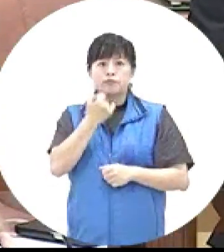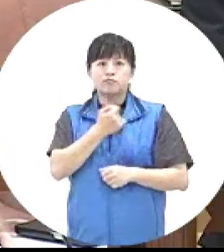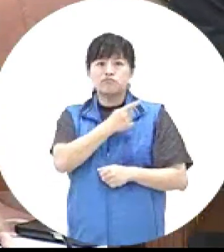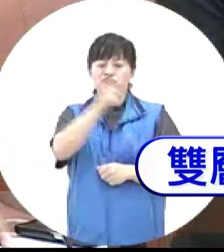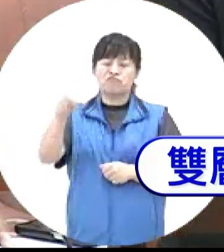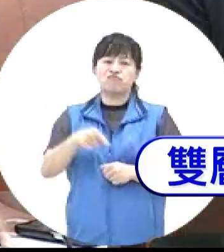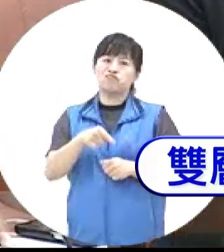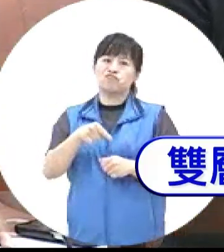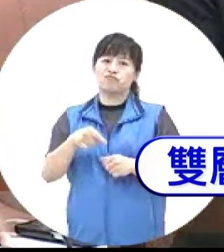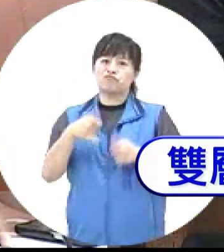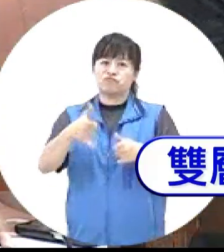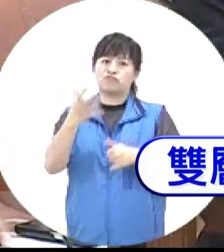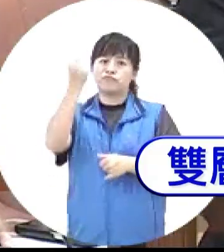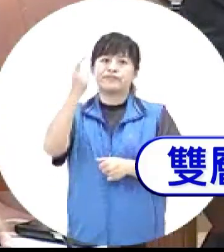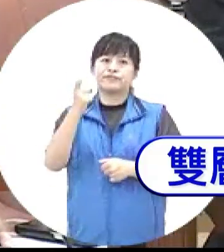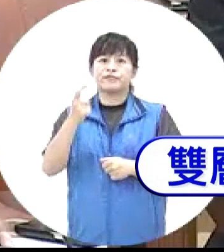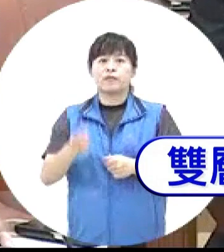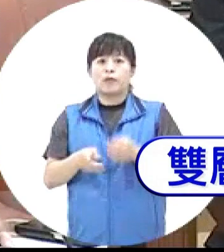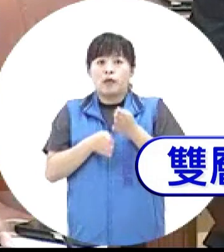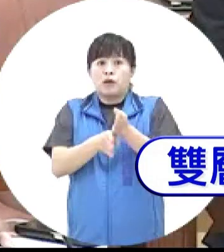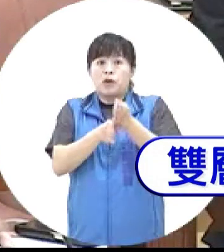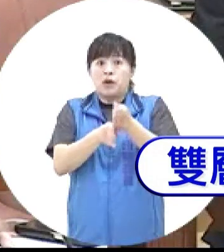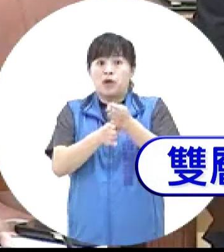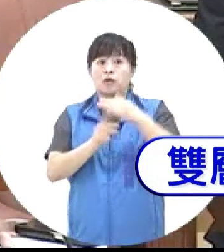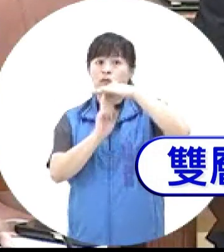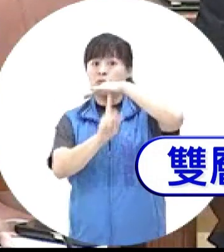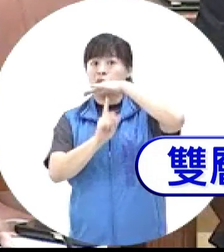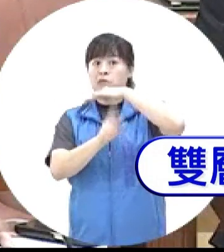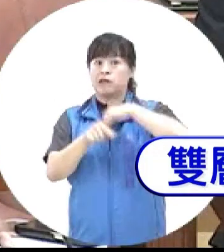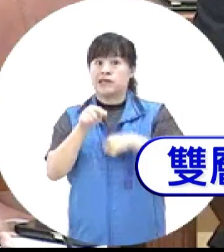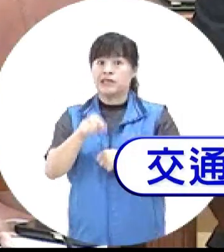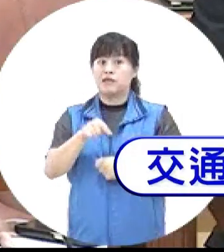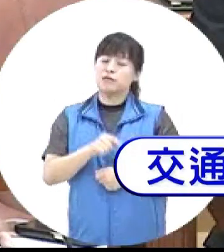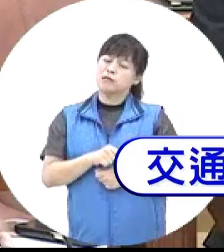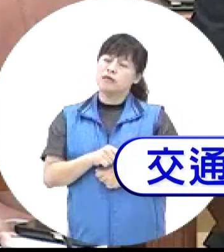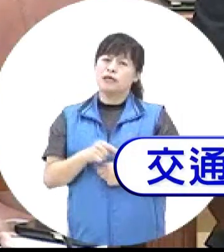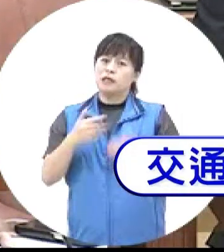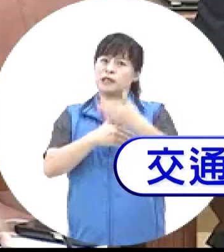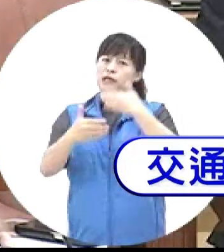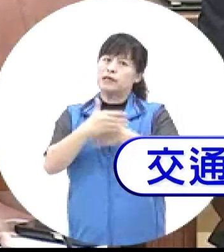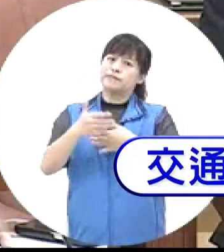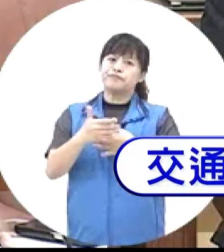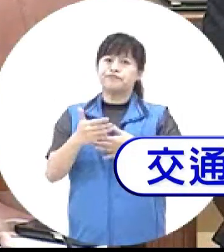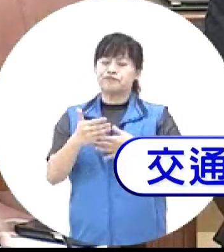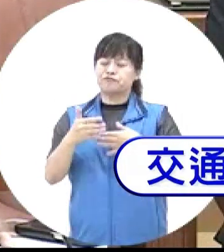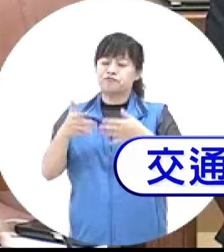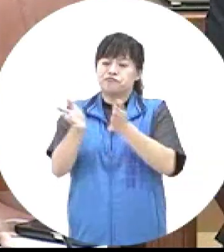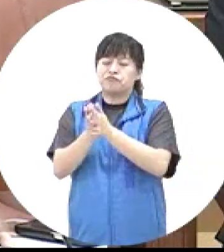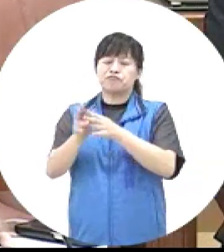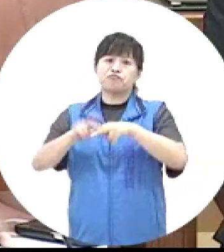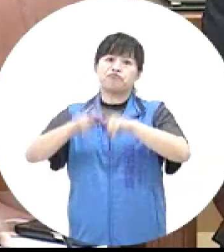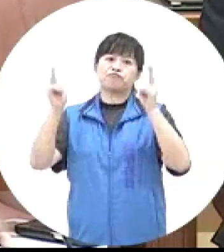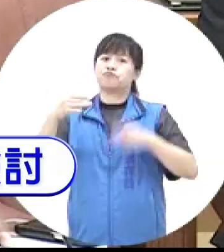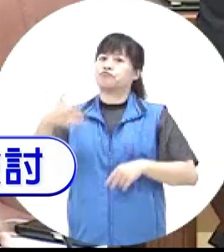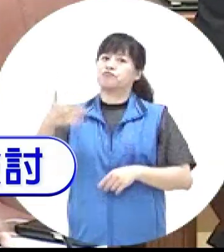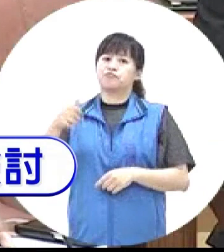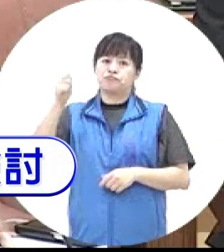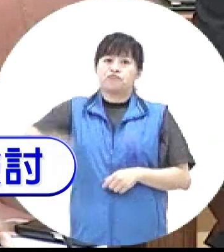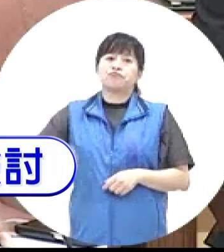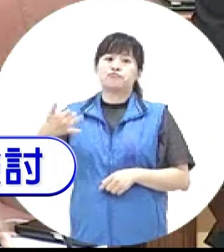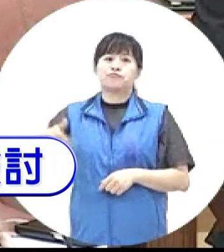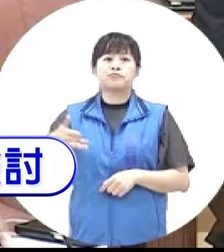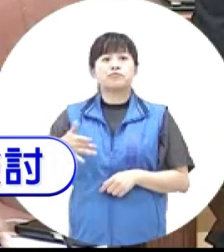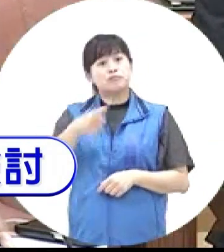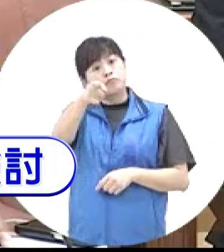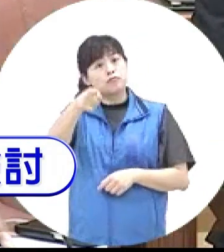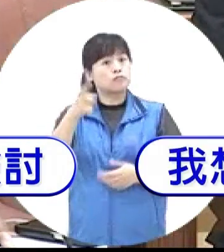是 双层的行驶高速公路，双层公车行驶高速公路，交通部到目前并没有开放。 好，那是不是要重